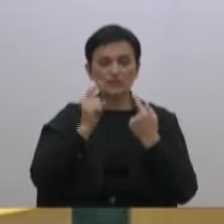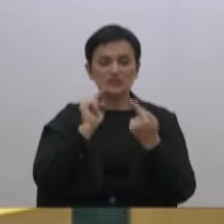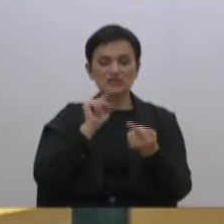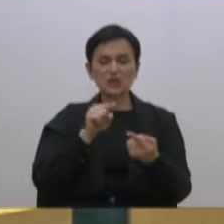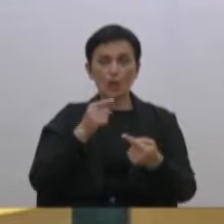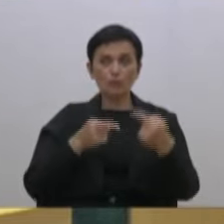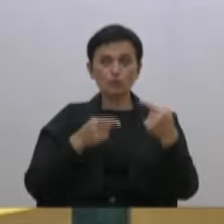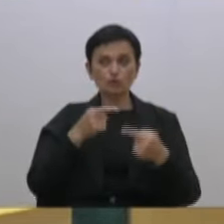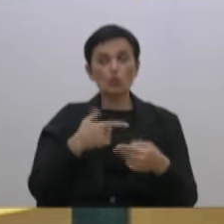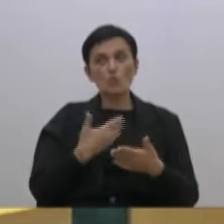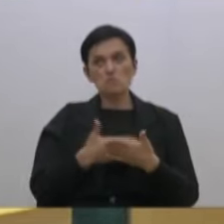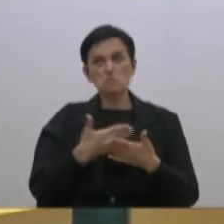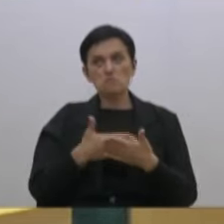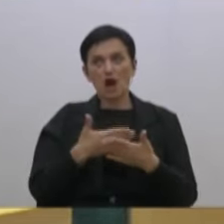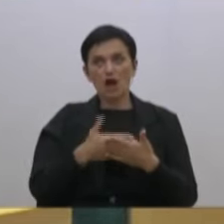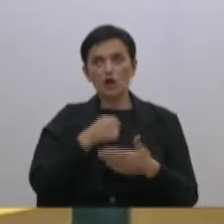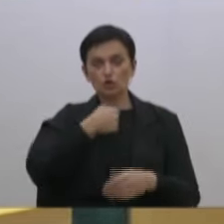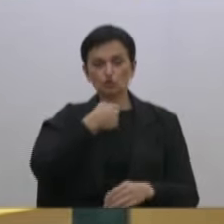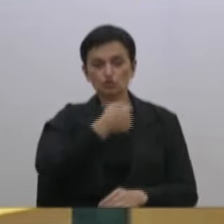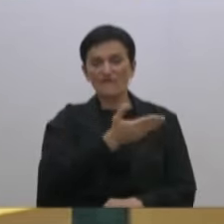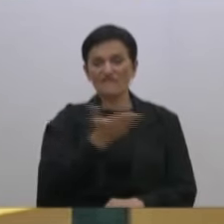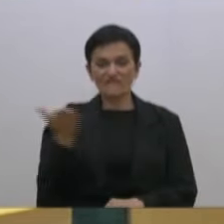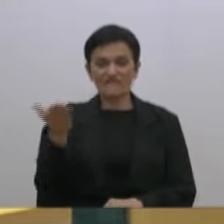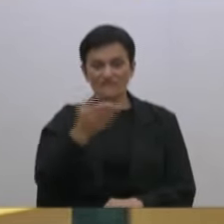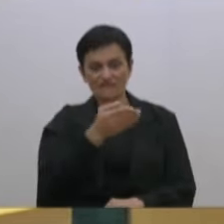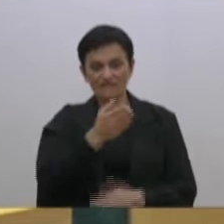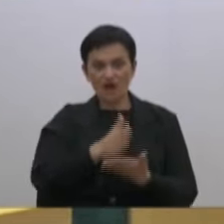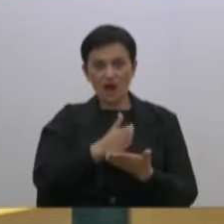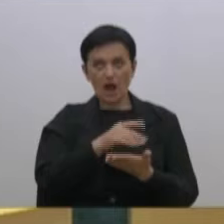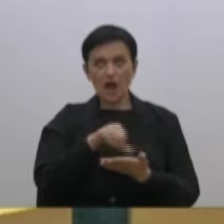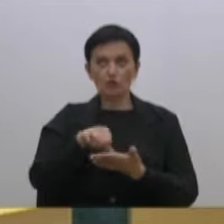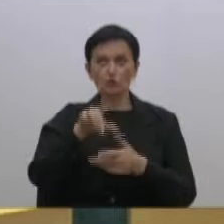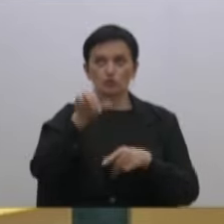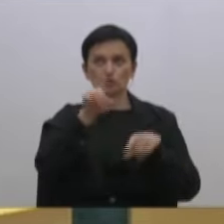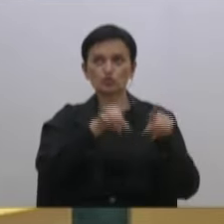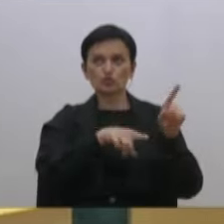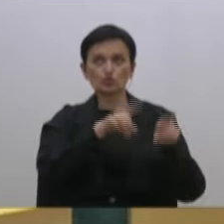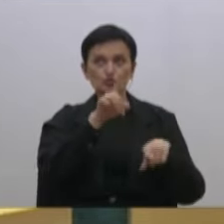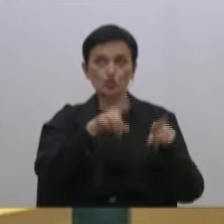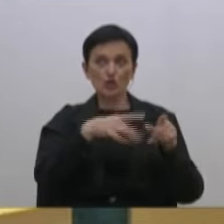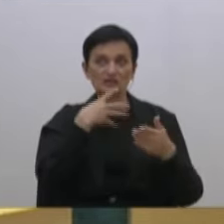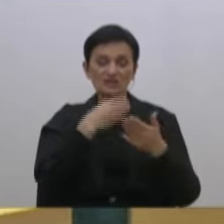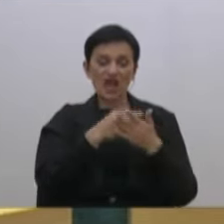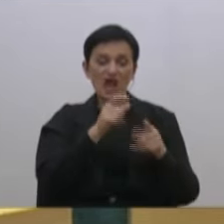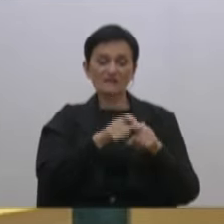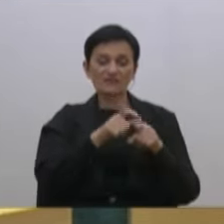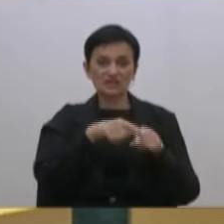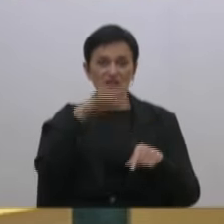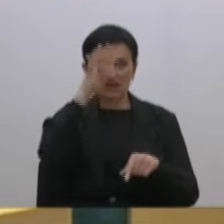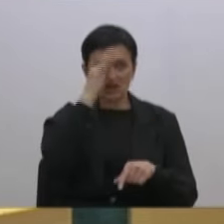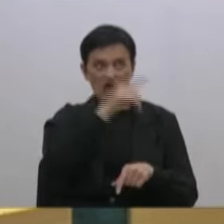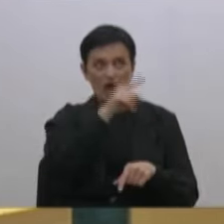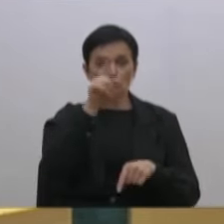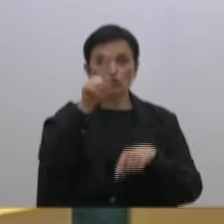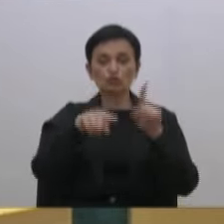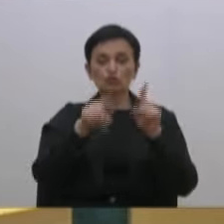ბრძოლა. მაგალითად, აქ გვესწრებიან ჟურნალისტები და ზოგი თავის სიტყვებს გაიხსენებს, ზოგი მისი